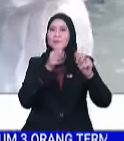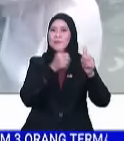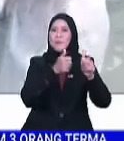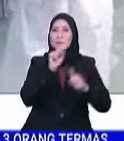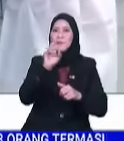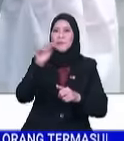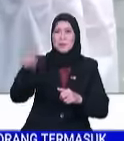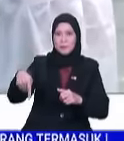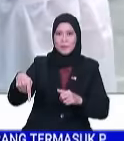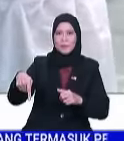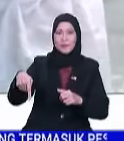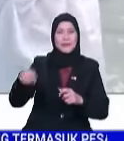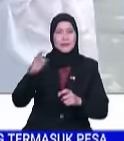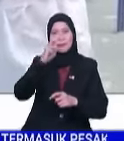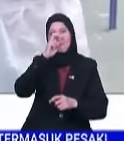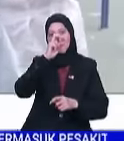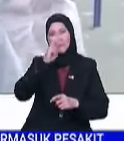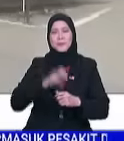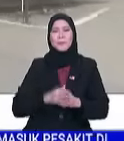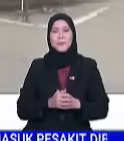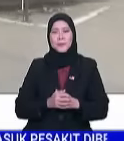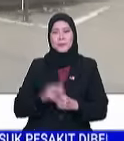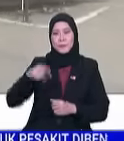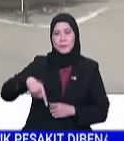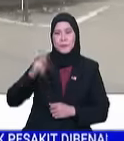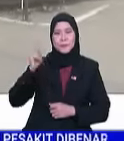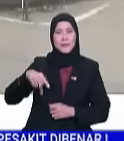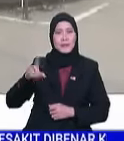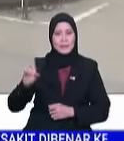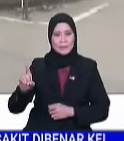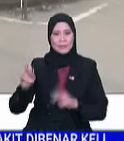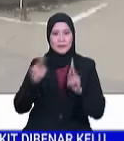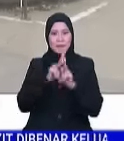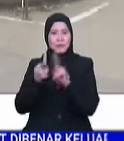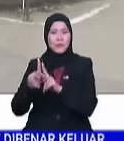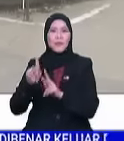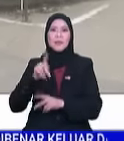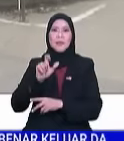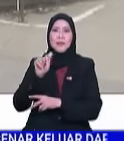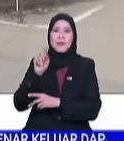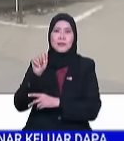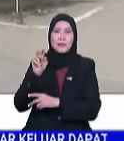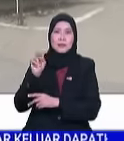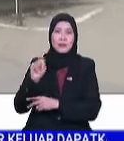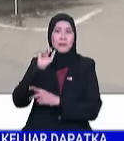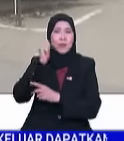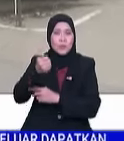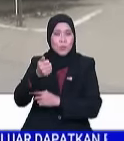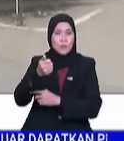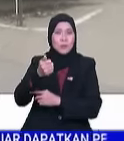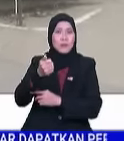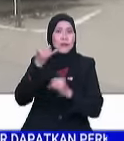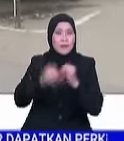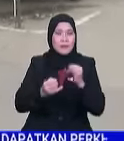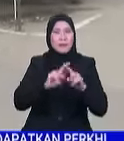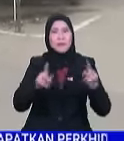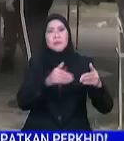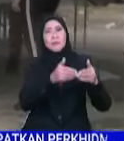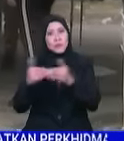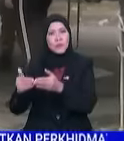operasi standar SOP yang ketat. PKPD Kampung Kalansanan yang sepatutnya berakhir esok dilanjutkan hingga 25